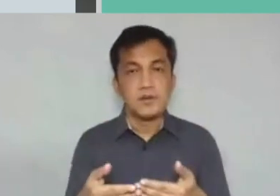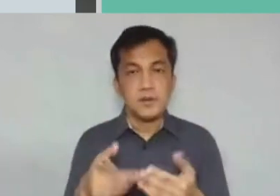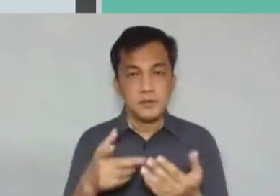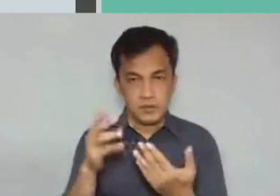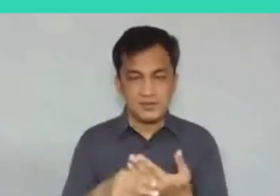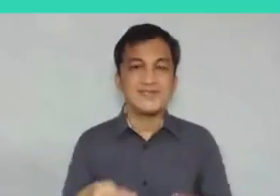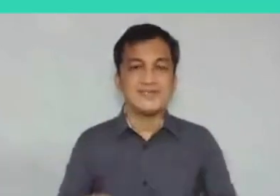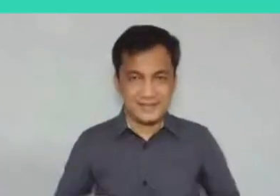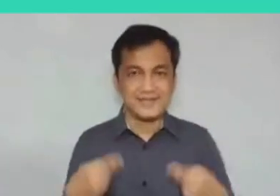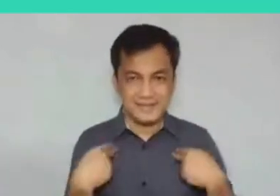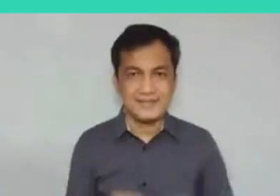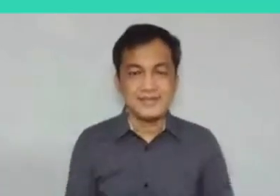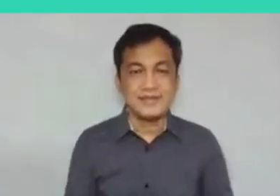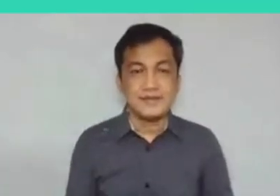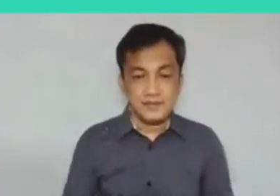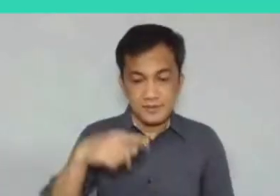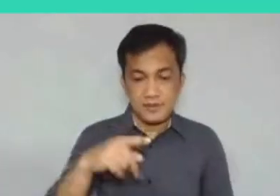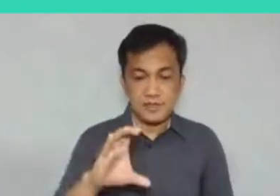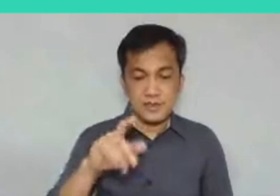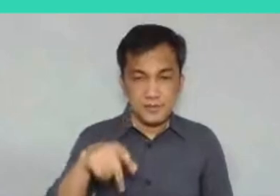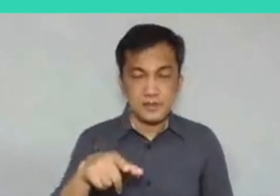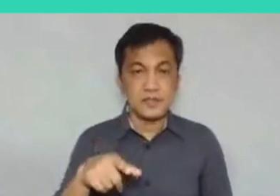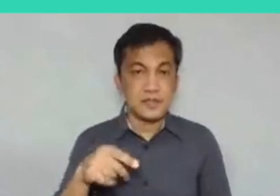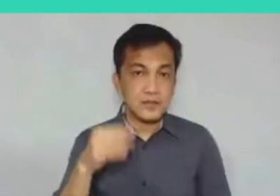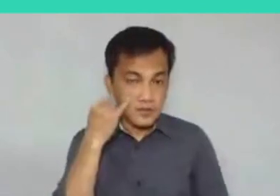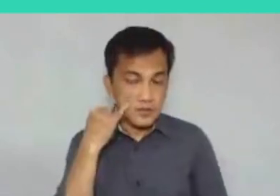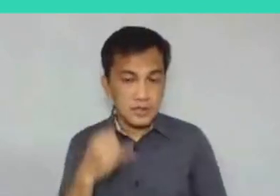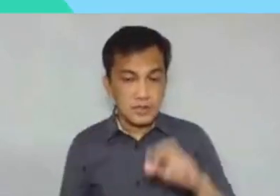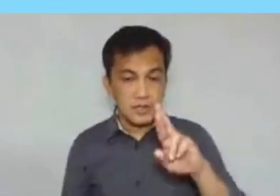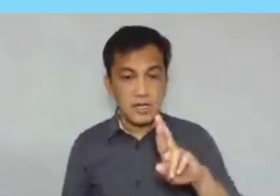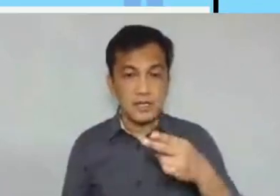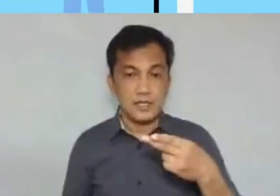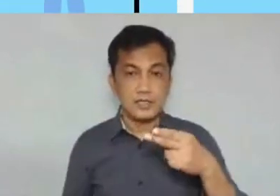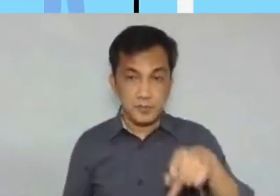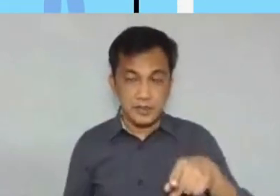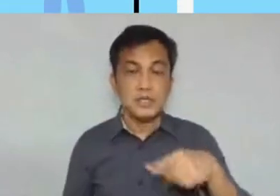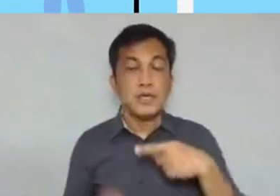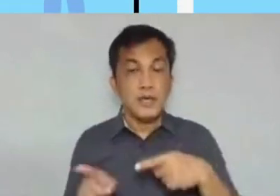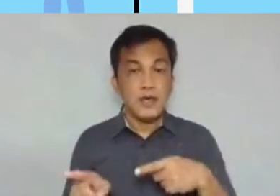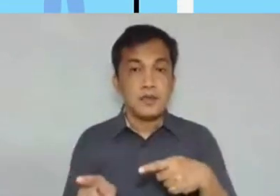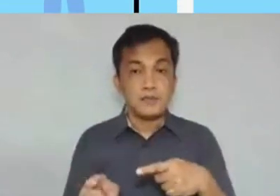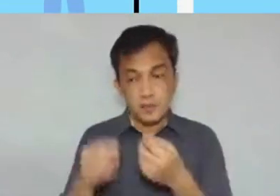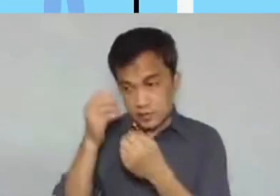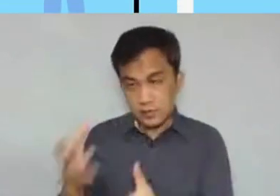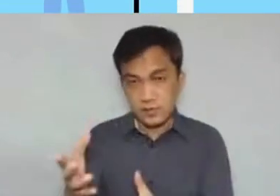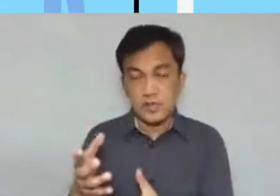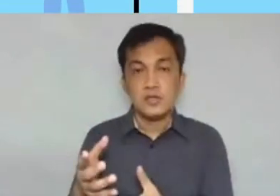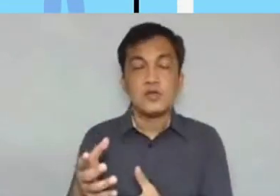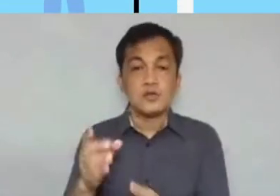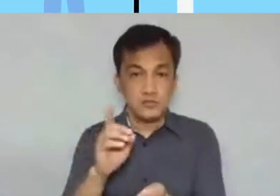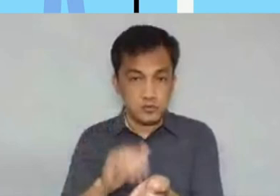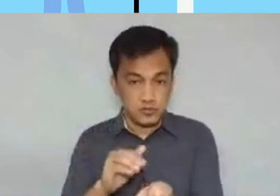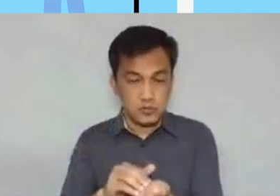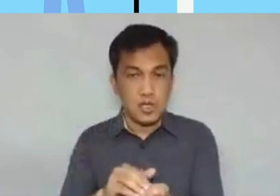Ang PCP ni Juana, ang RHP ng Pueblo, ay inabisuhan ng orthopedic surgeon tungkol sa